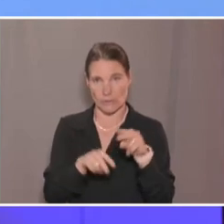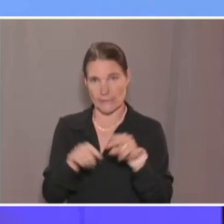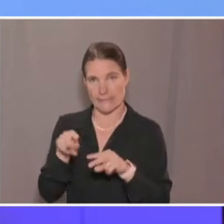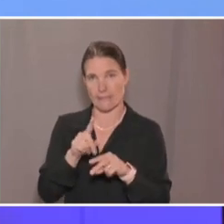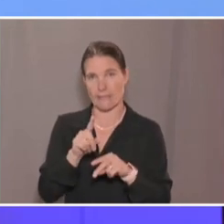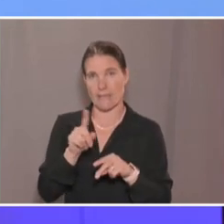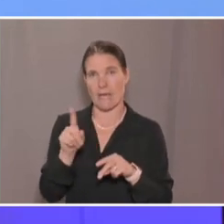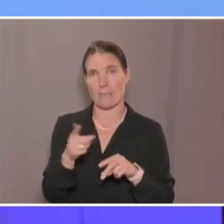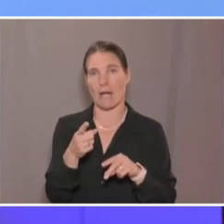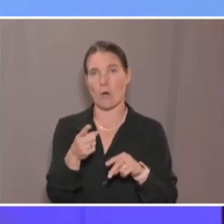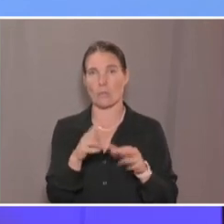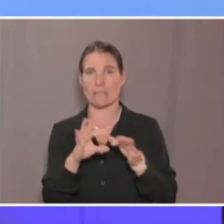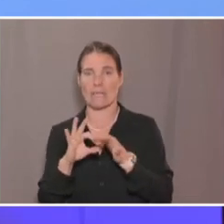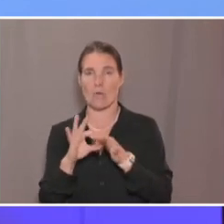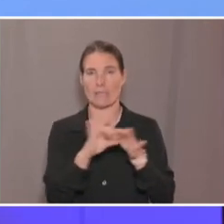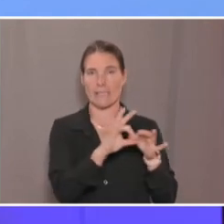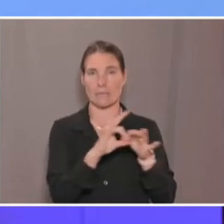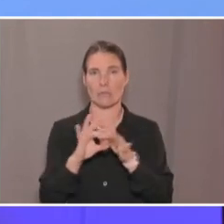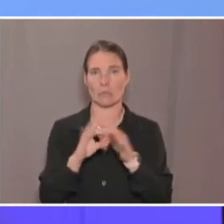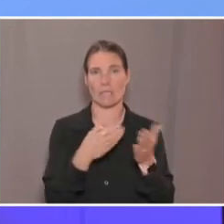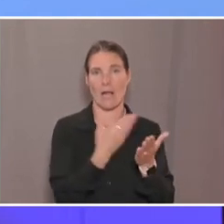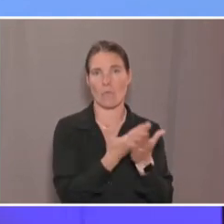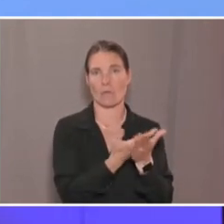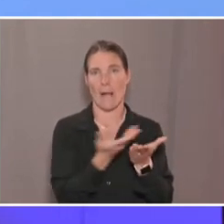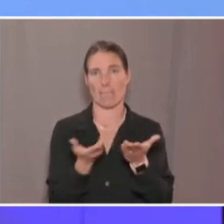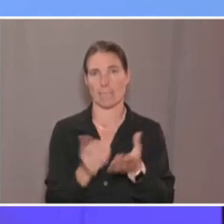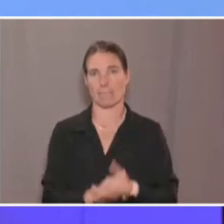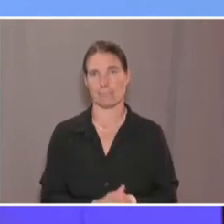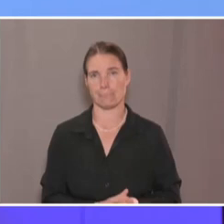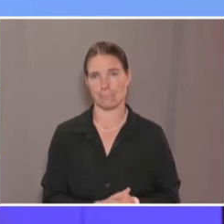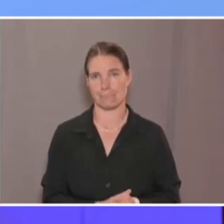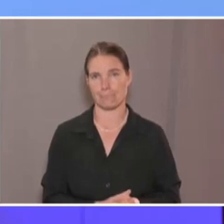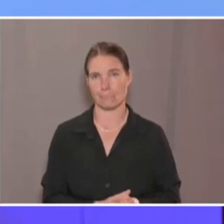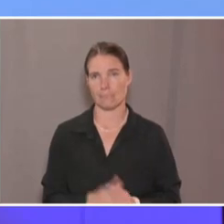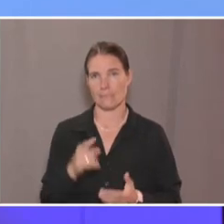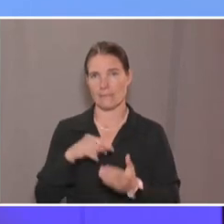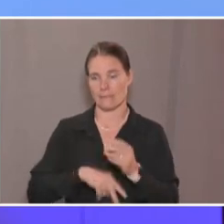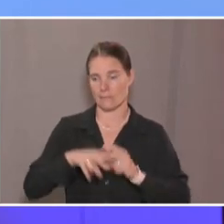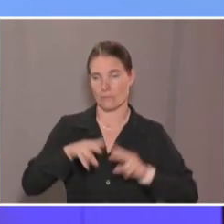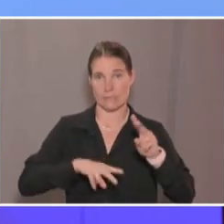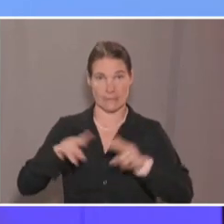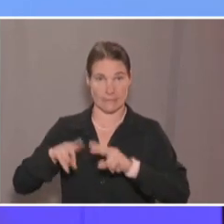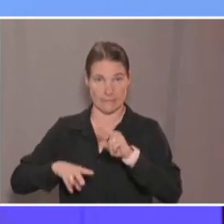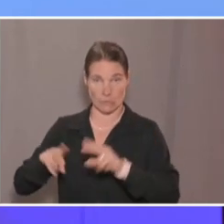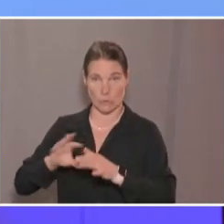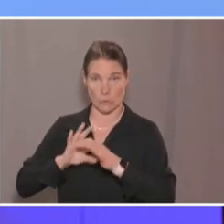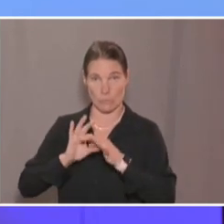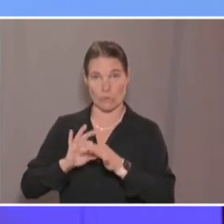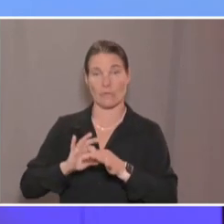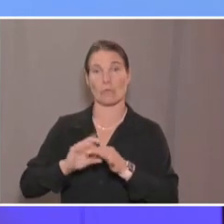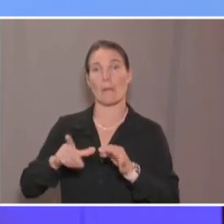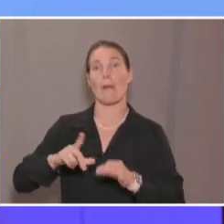aber aufeinander bezogene Aufgaben zu. Diese Differenzierung führte zu einem